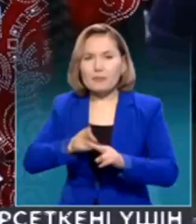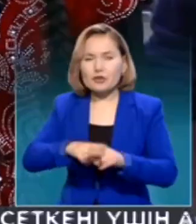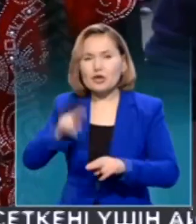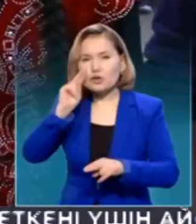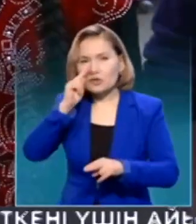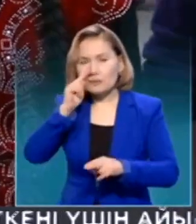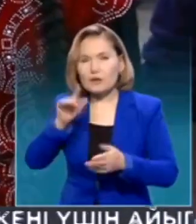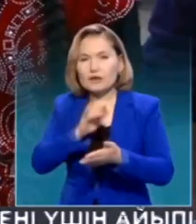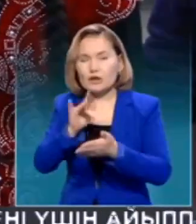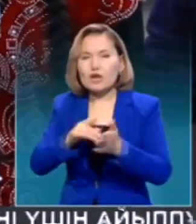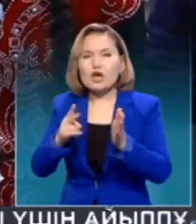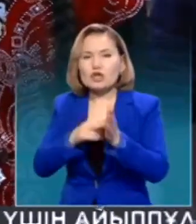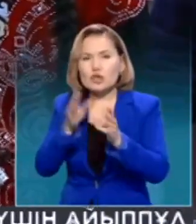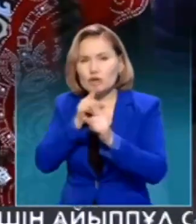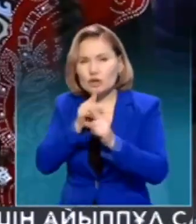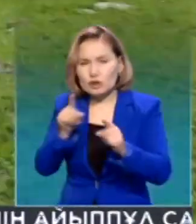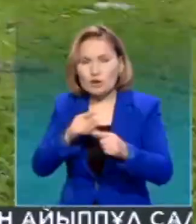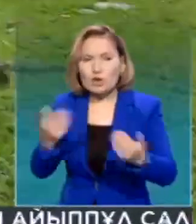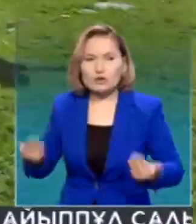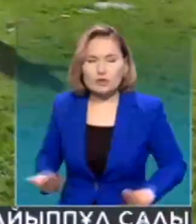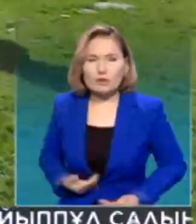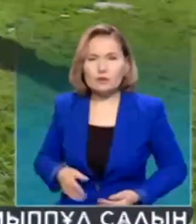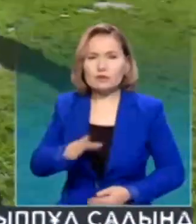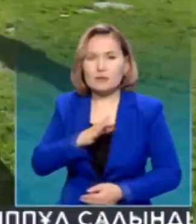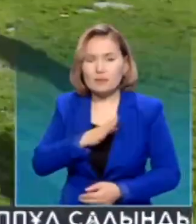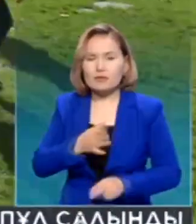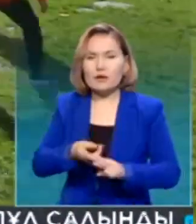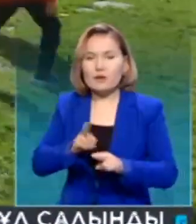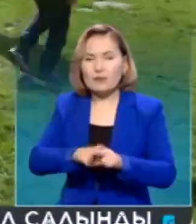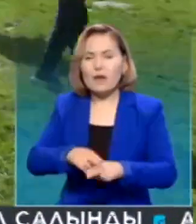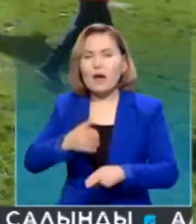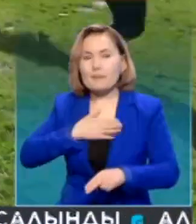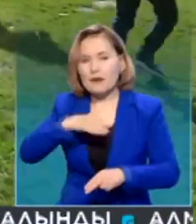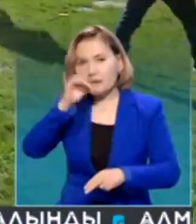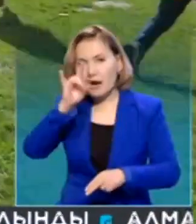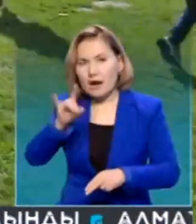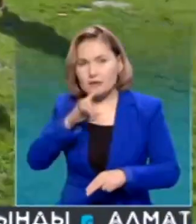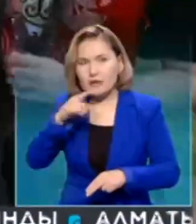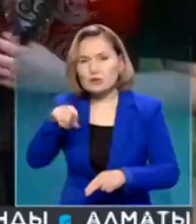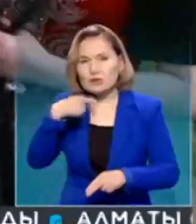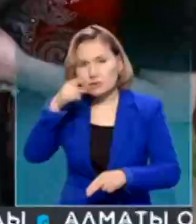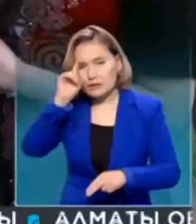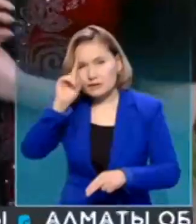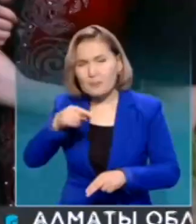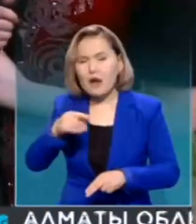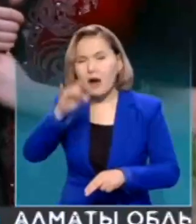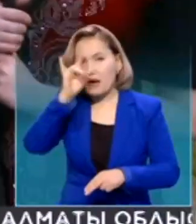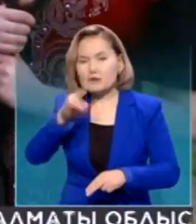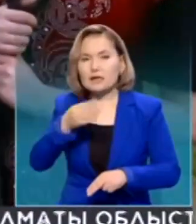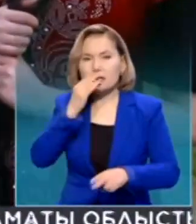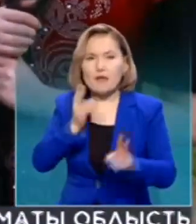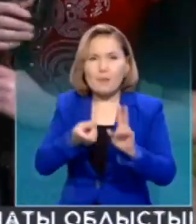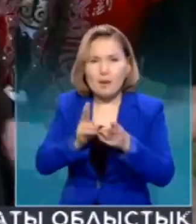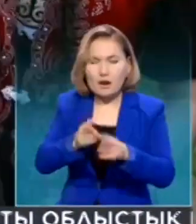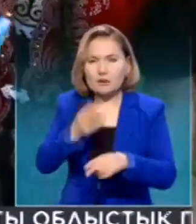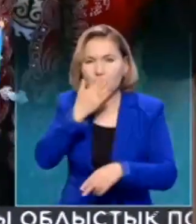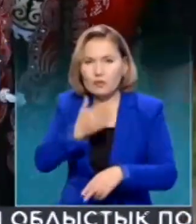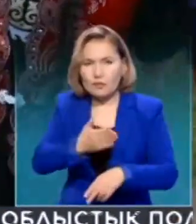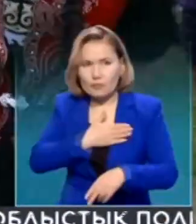Шымкентте 7 жыл тұрдым, үйде қазақша тамақ істеймін. Басақ,